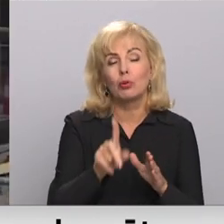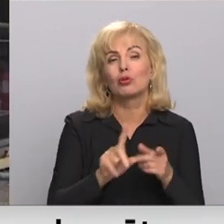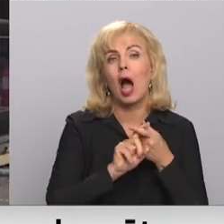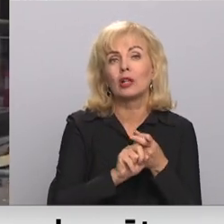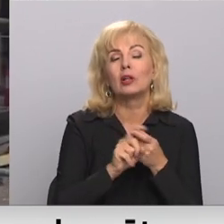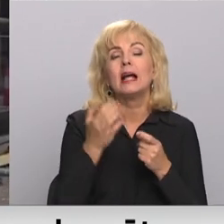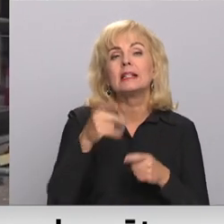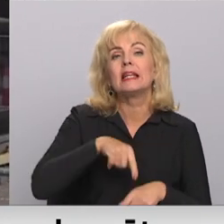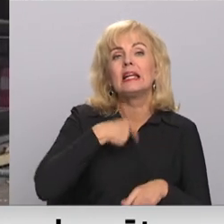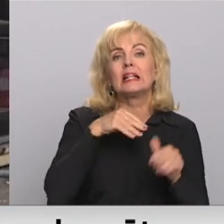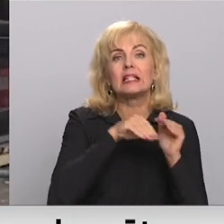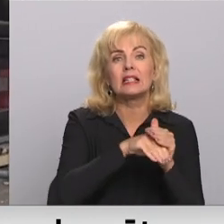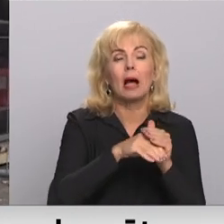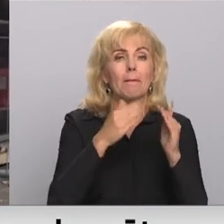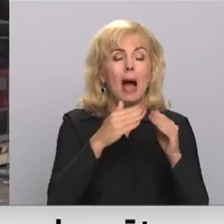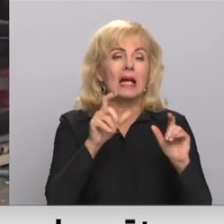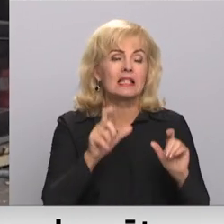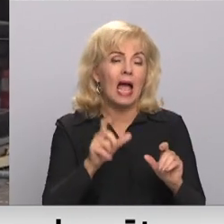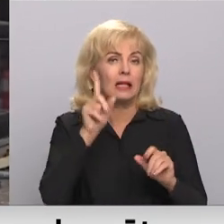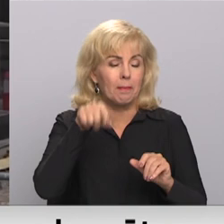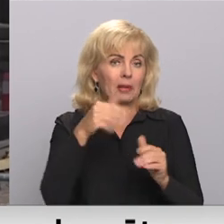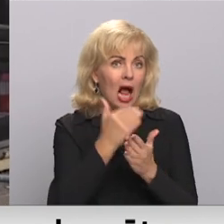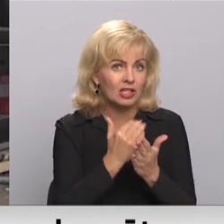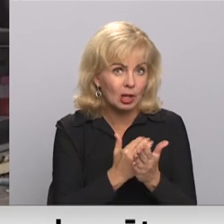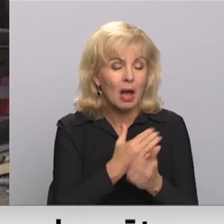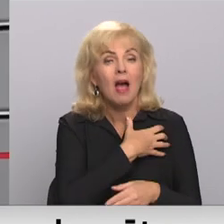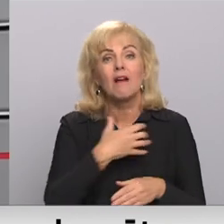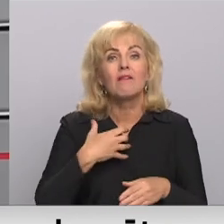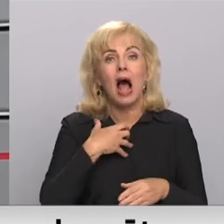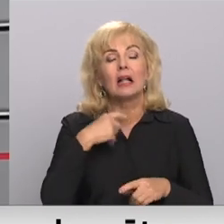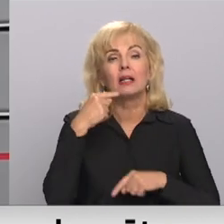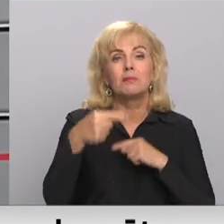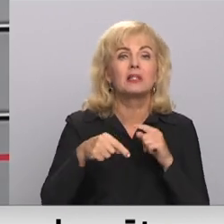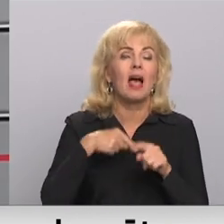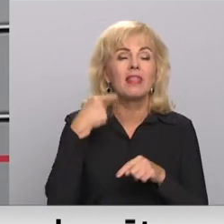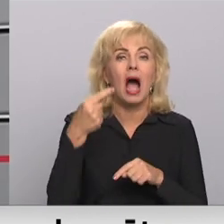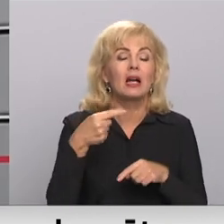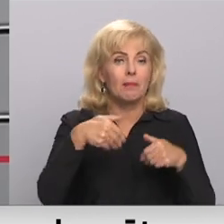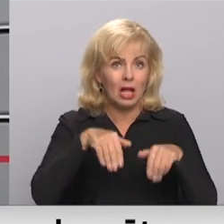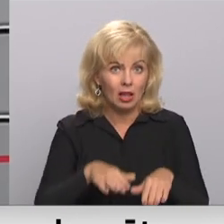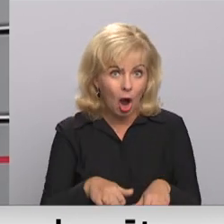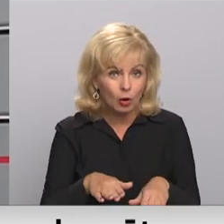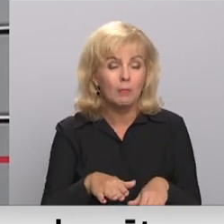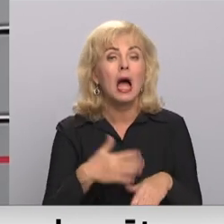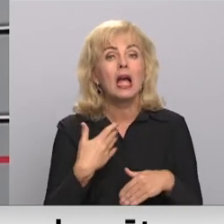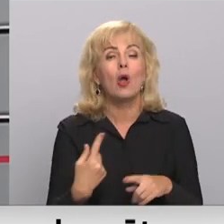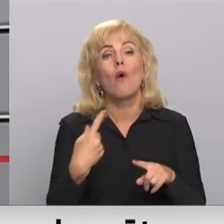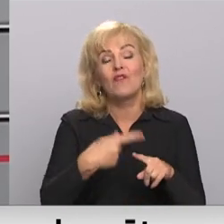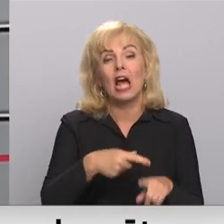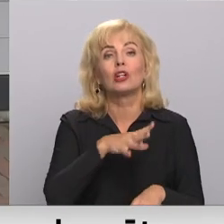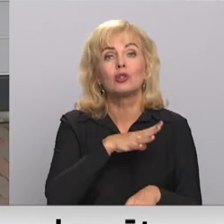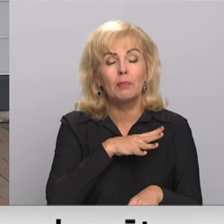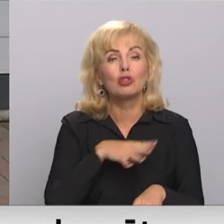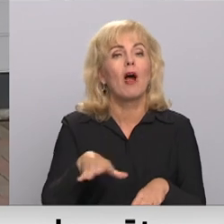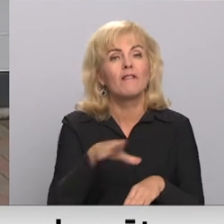no tā, cik ilgi saglabāsies maisaides prasība un kādi būs valdības nākamie lēmumi. Vienreiz mēs tur esam jau bijuši, un mēs darām